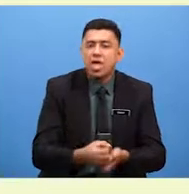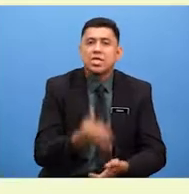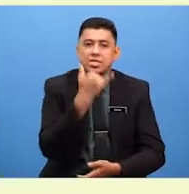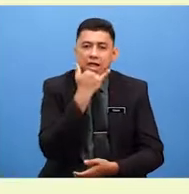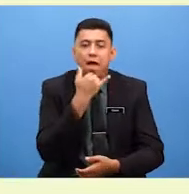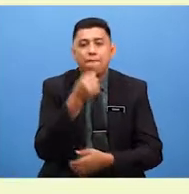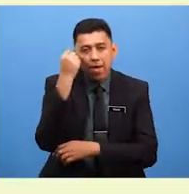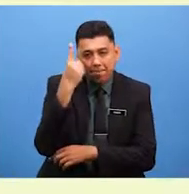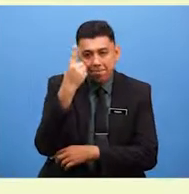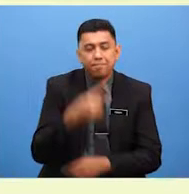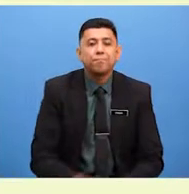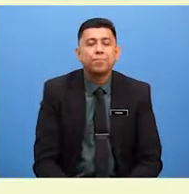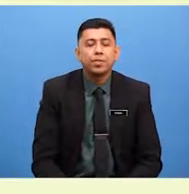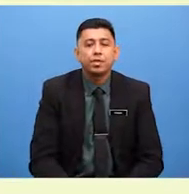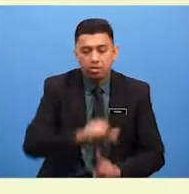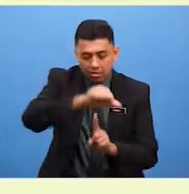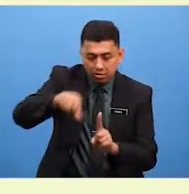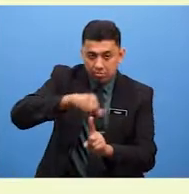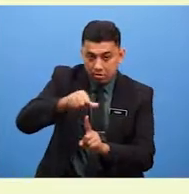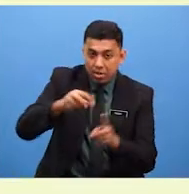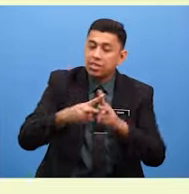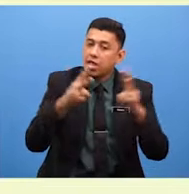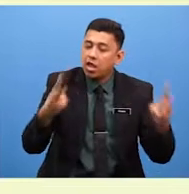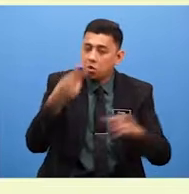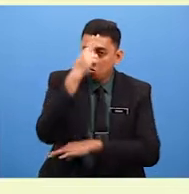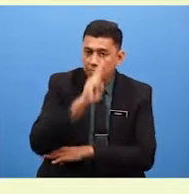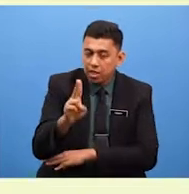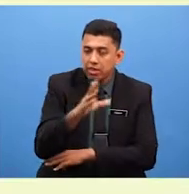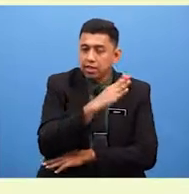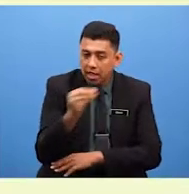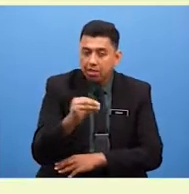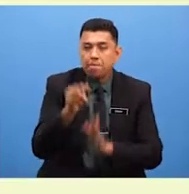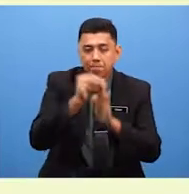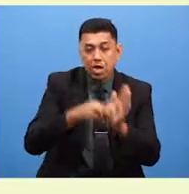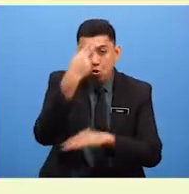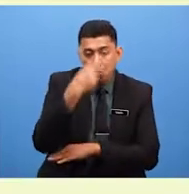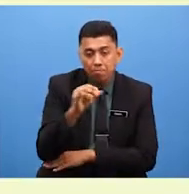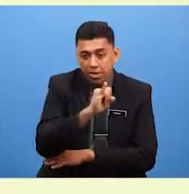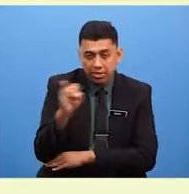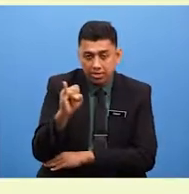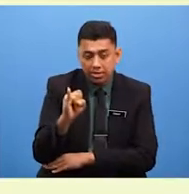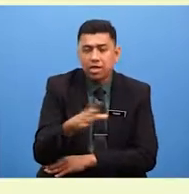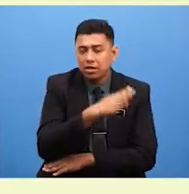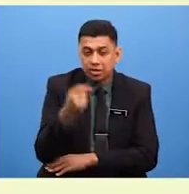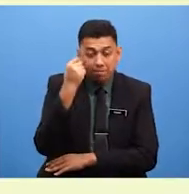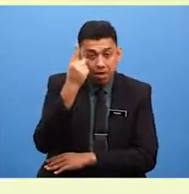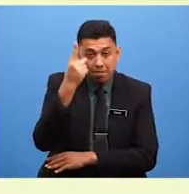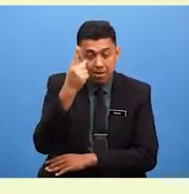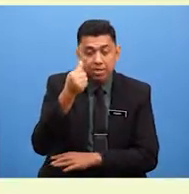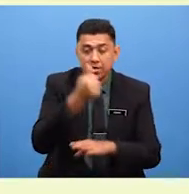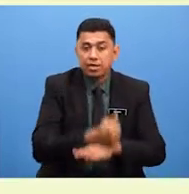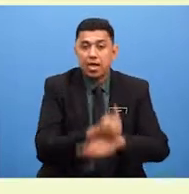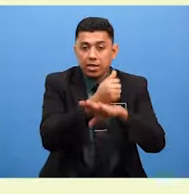faham. Apabila kita saling hormat, menghormati dan memahami adat